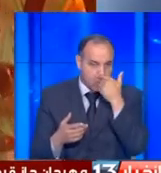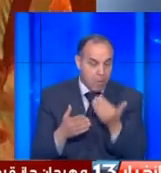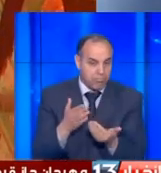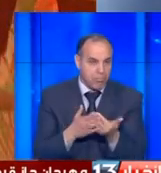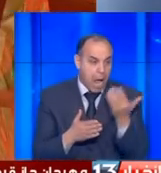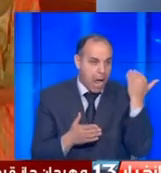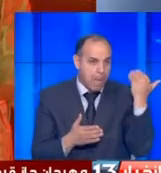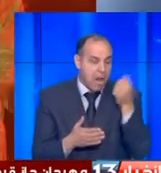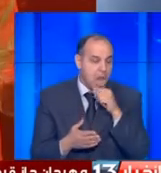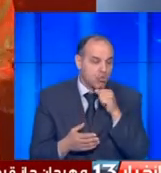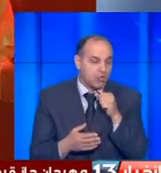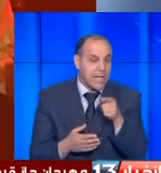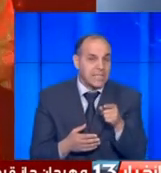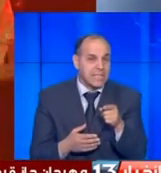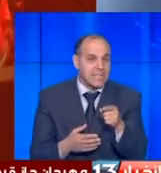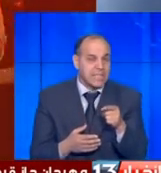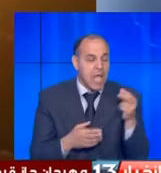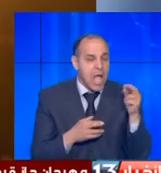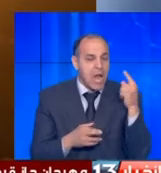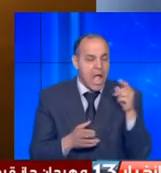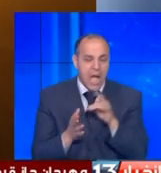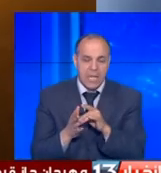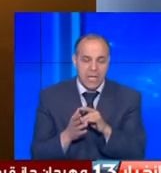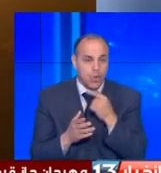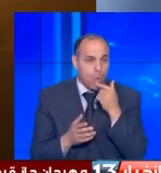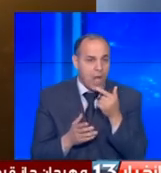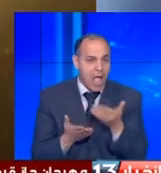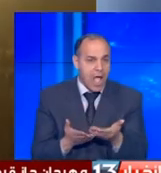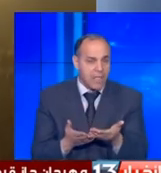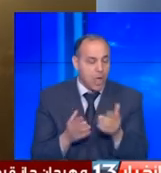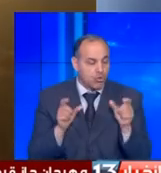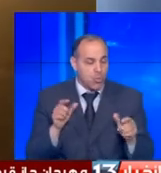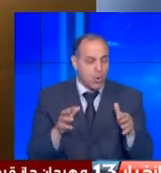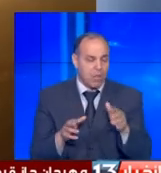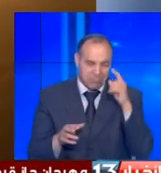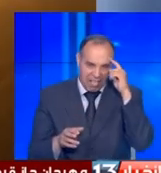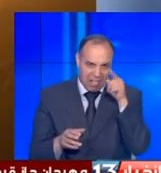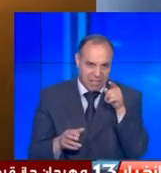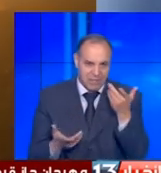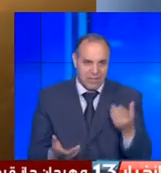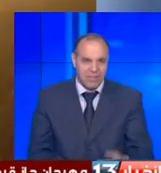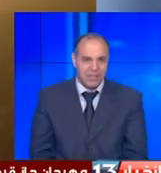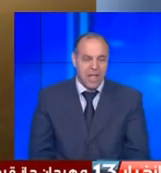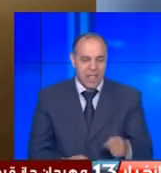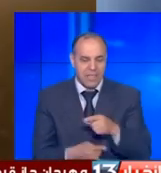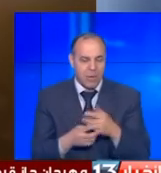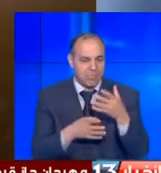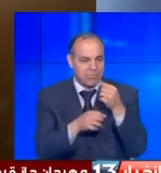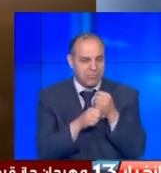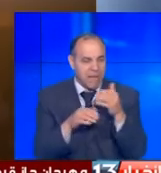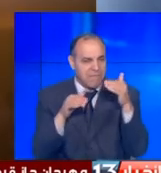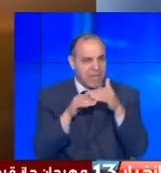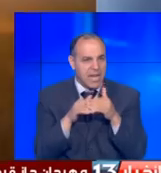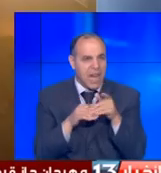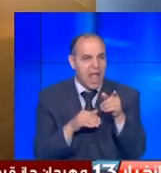معروفة في عالم الجاز في هذه الدورة من جاز قرطاج يعتبر هذا الجمهور مهما. دورة يحتضن